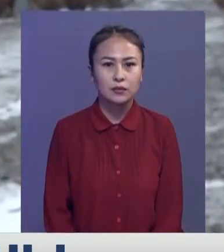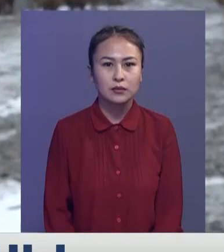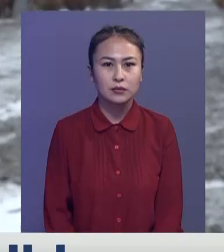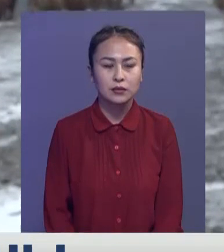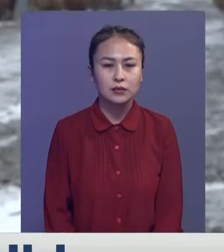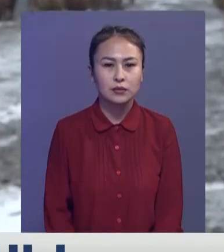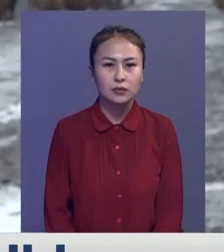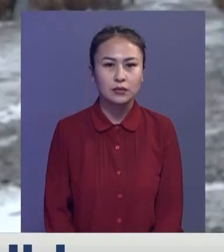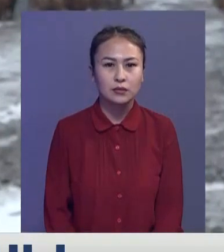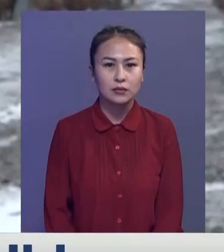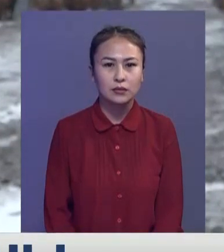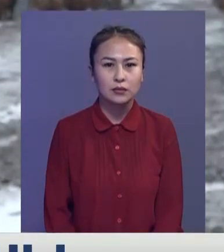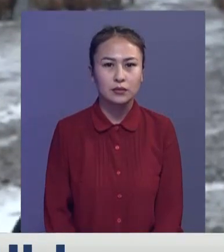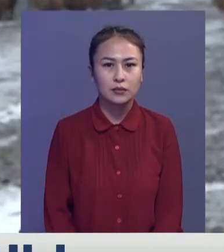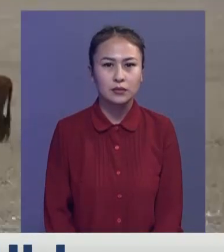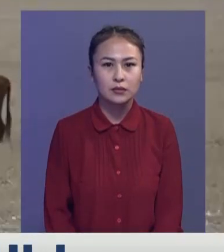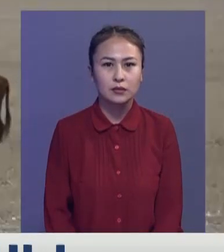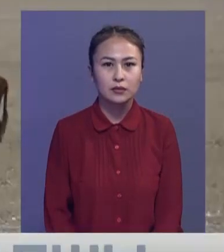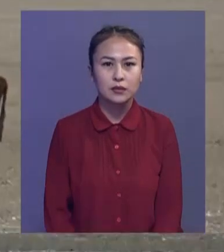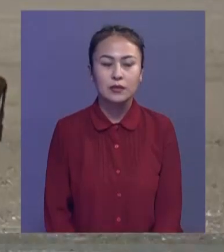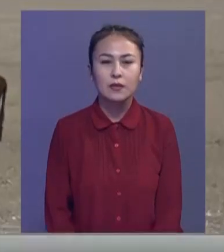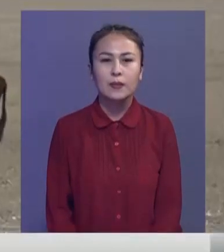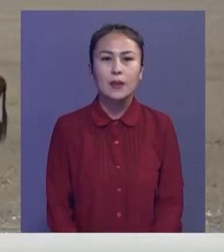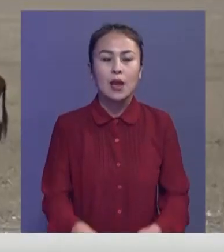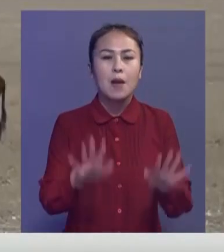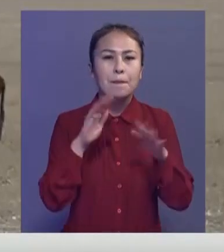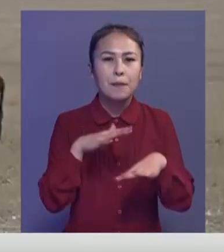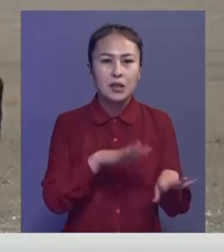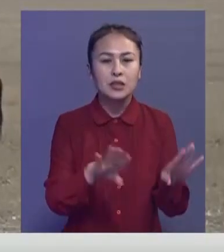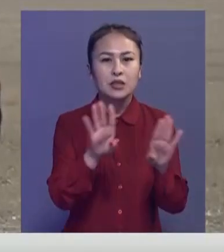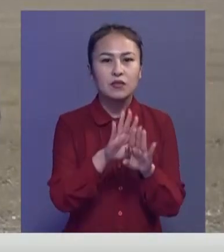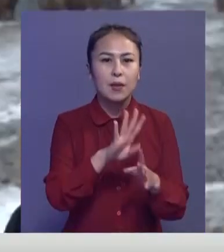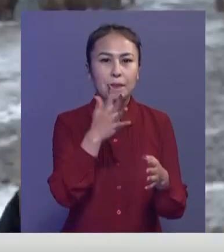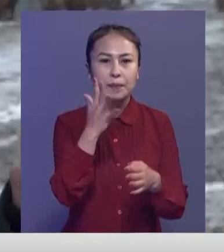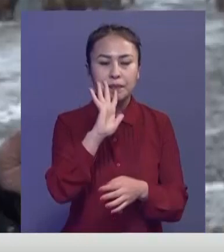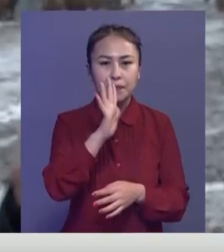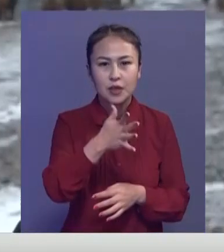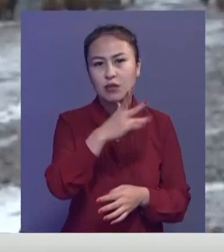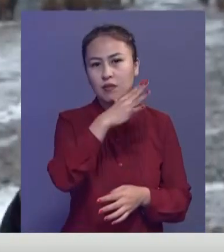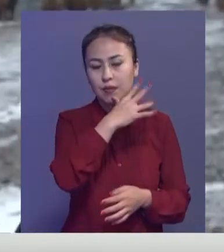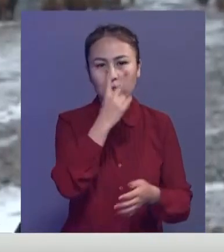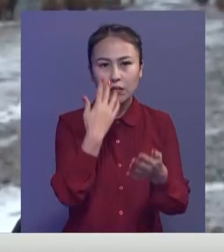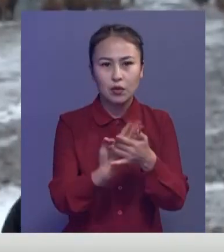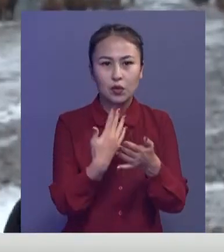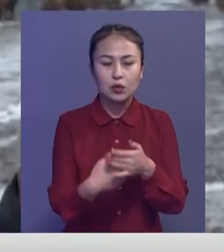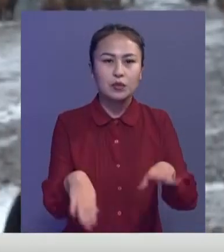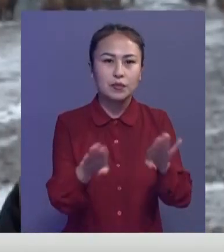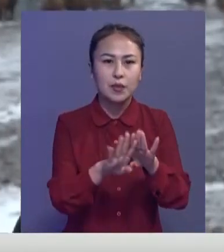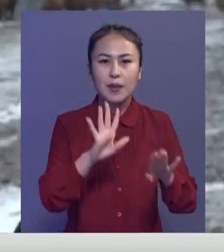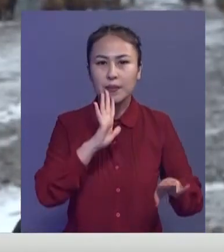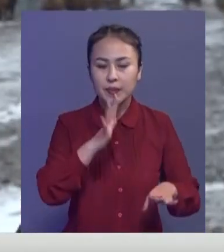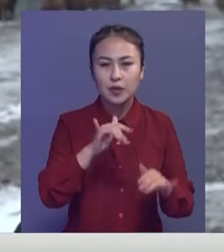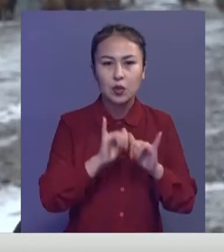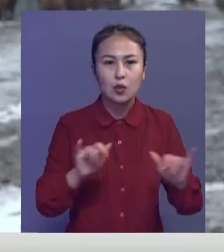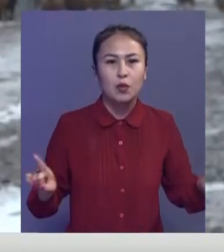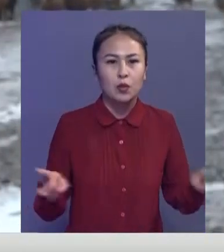Там четко аргументировано, что мал жайылымдары мен шабындық алқаптар 5 жылға берілетін нақты көрсетілген. 5 жыл ішінде мал шаруашылығы